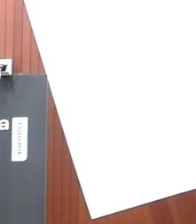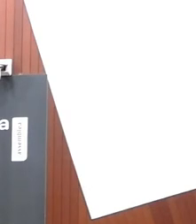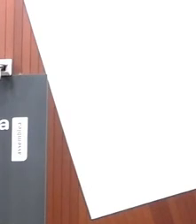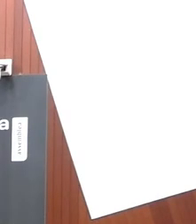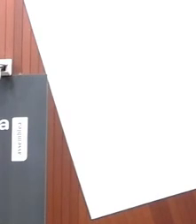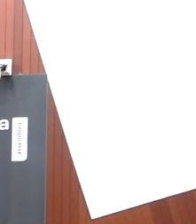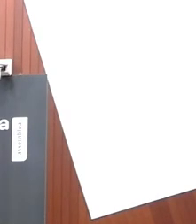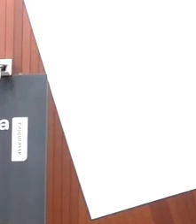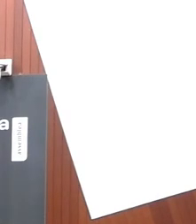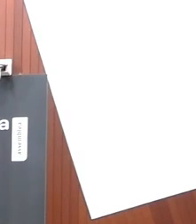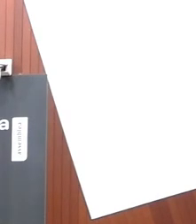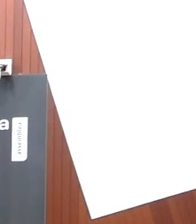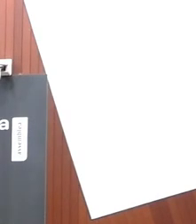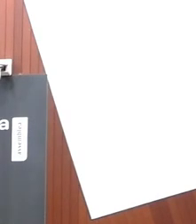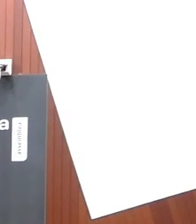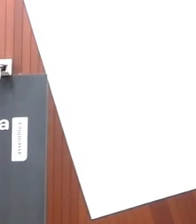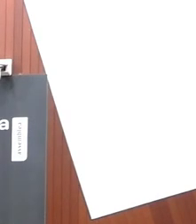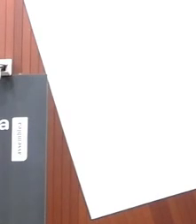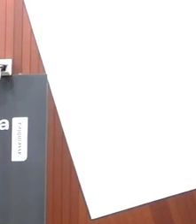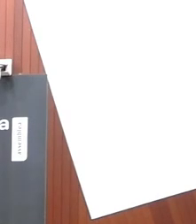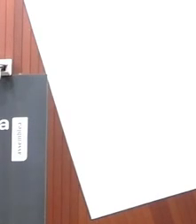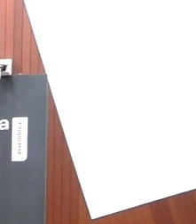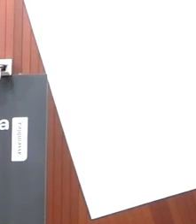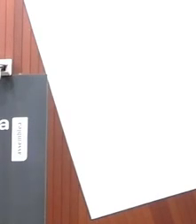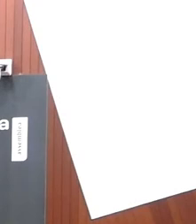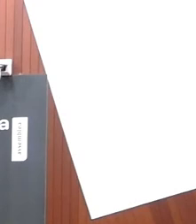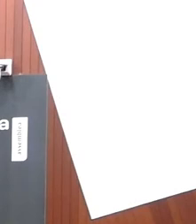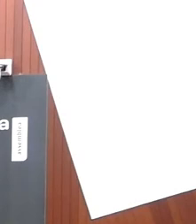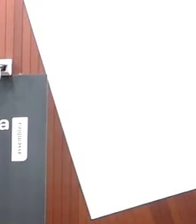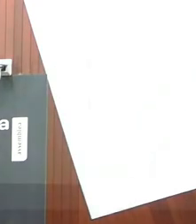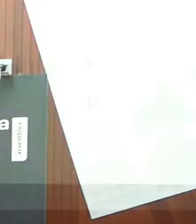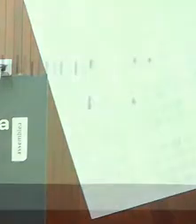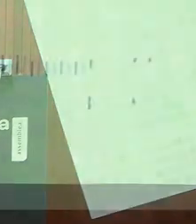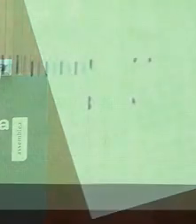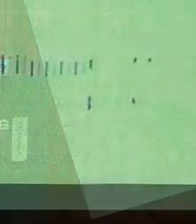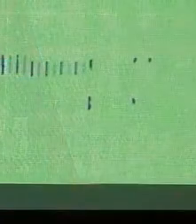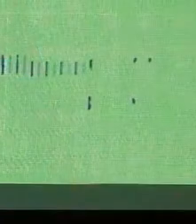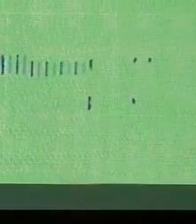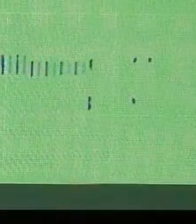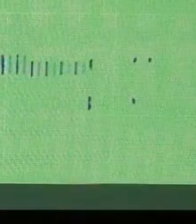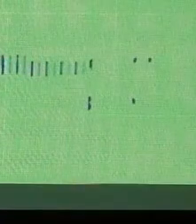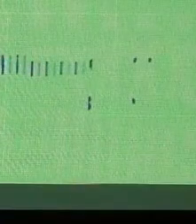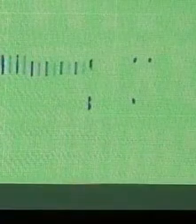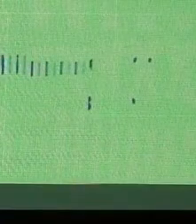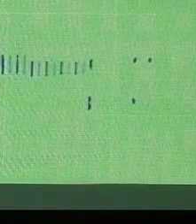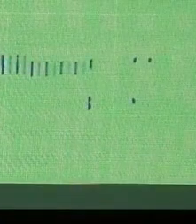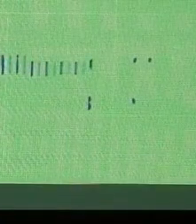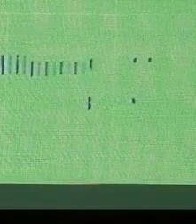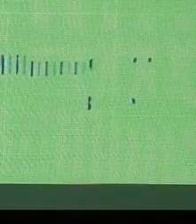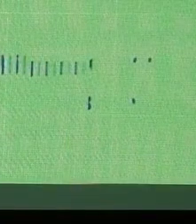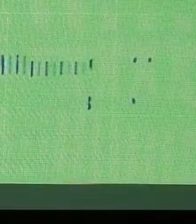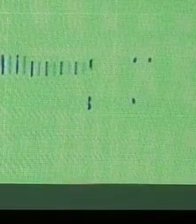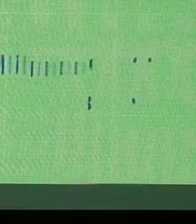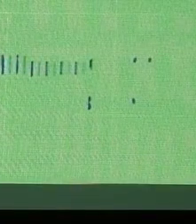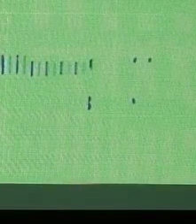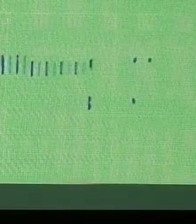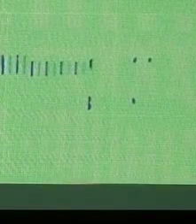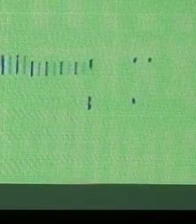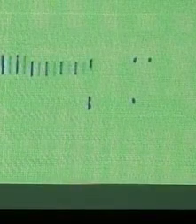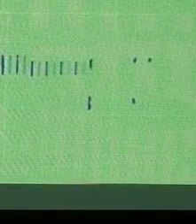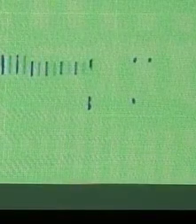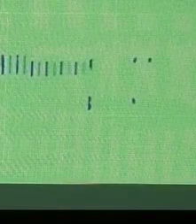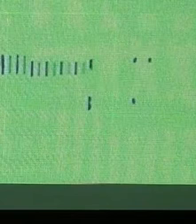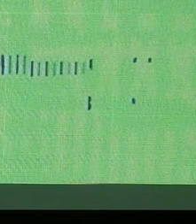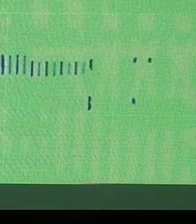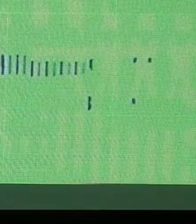l'economista i exdiputada del Parlament, Àngels Martínez, i Maria Costa, batllessa dels Banys